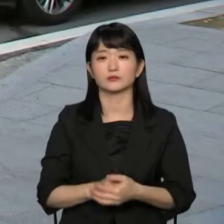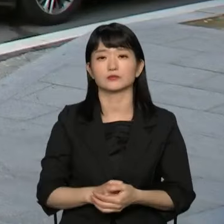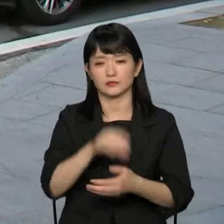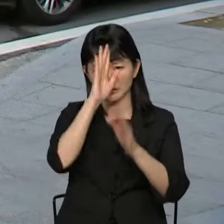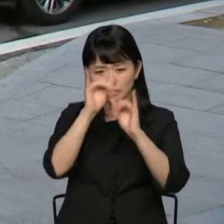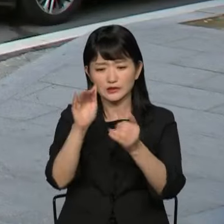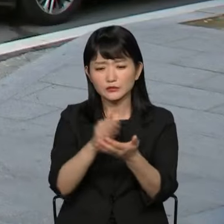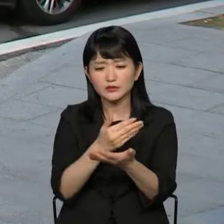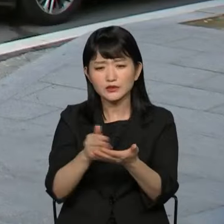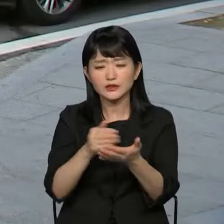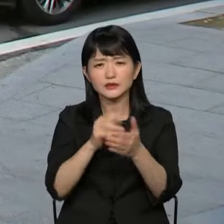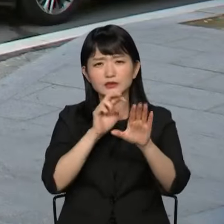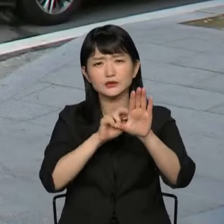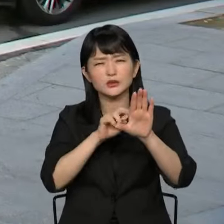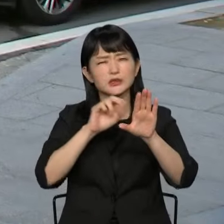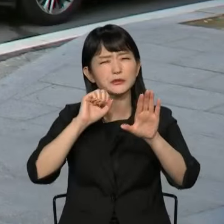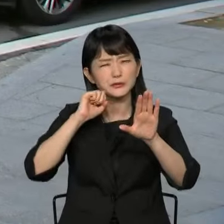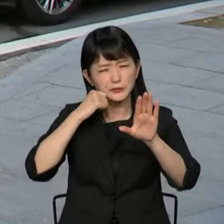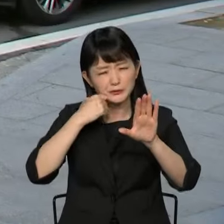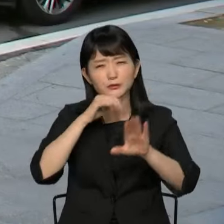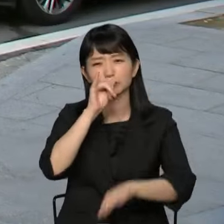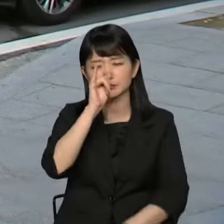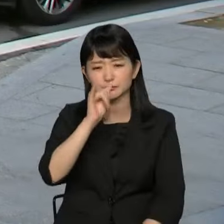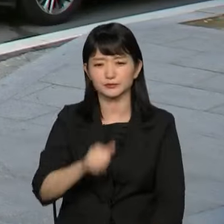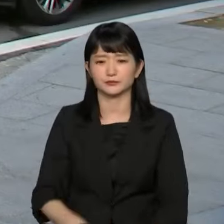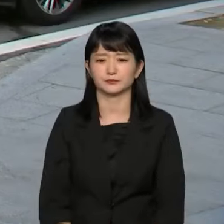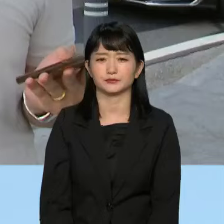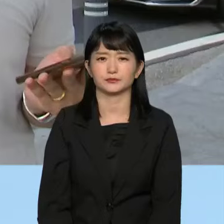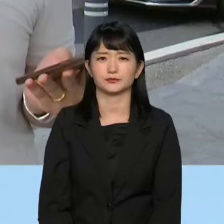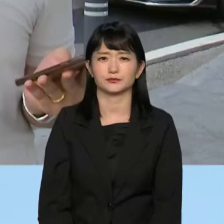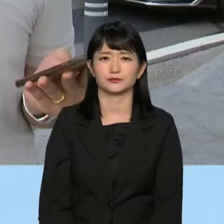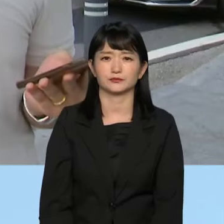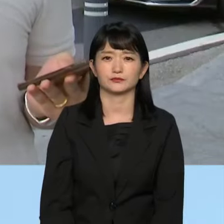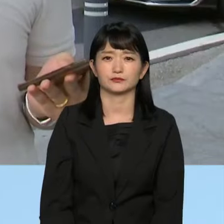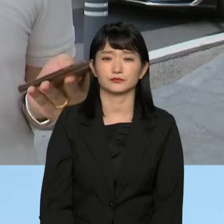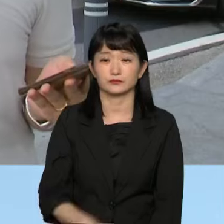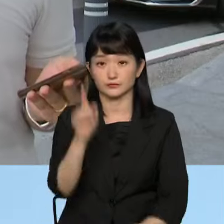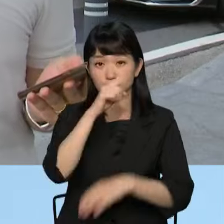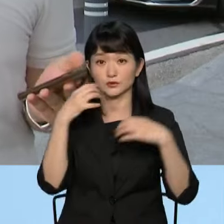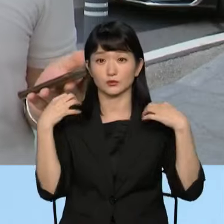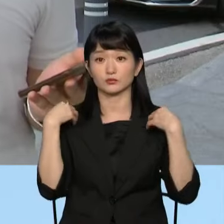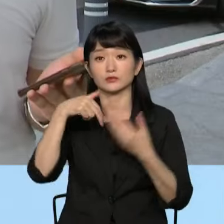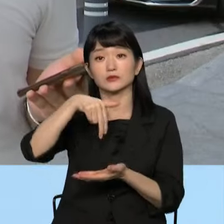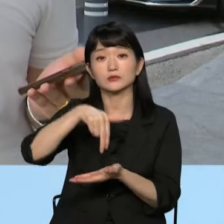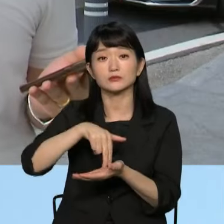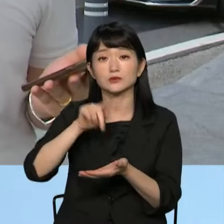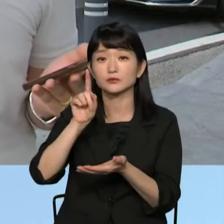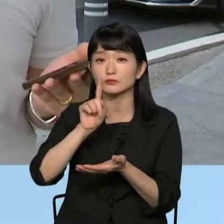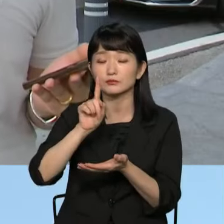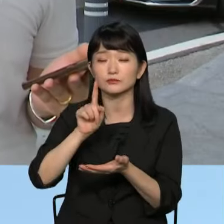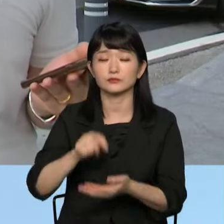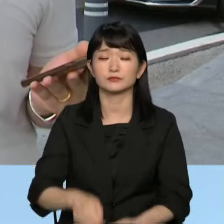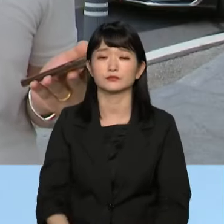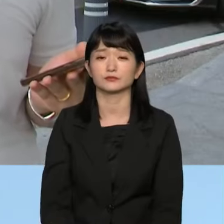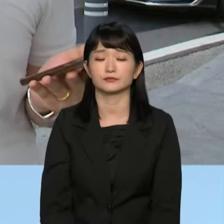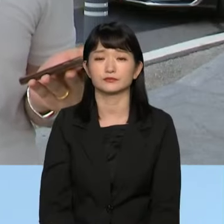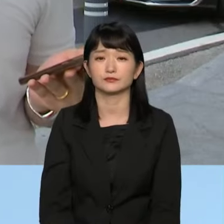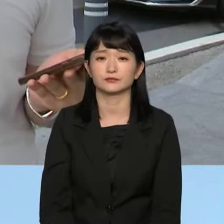어려워지기 때문에 진료가 원활하지 않을 수 있다는 겁니다. 네. 정부는 뭐라고 설명하고 있습니까?